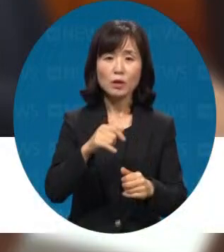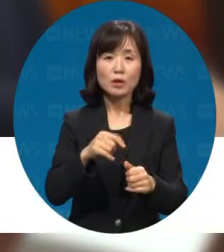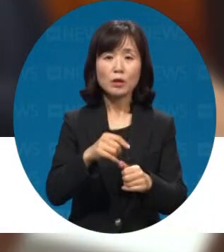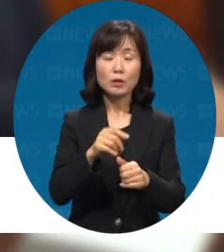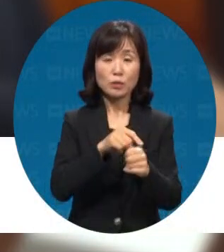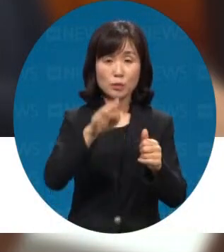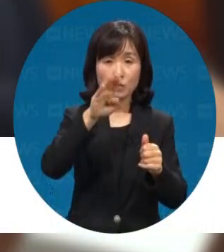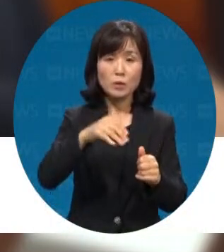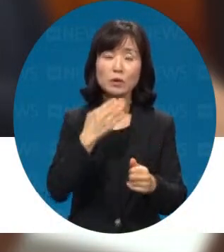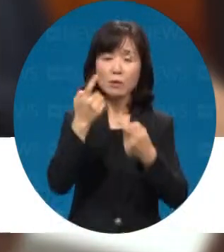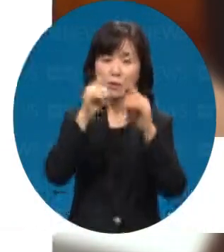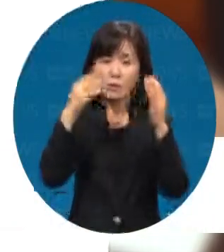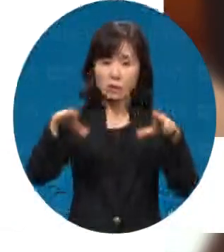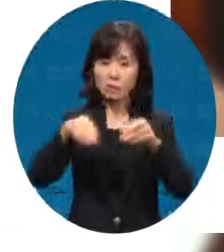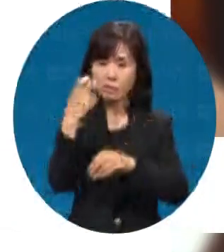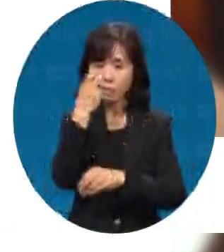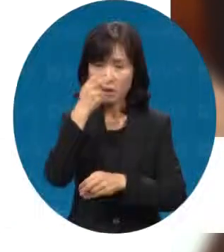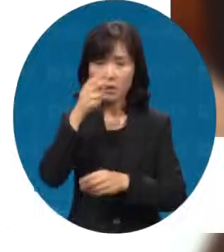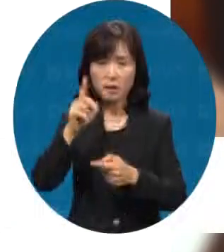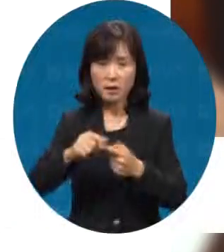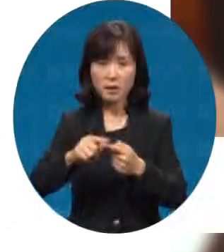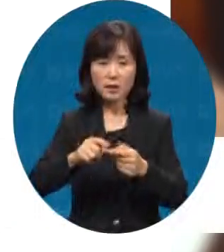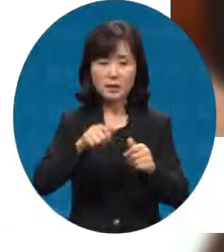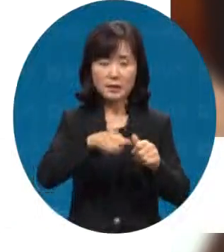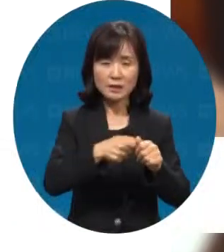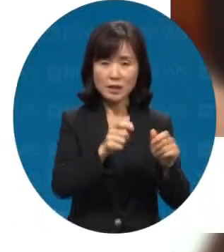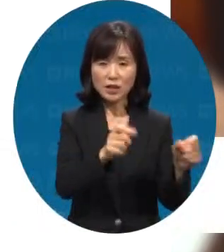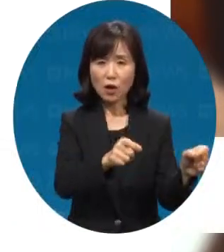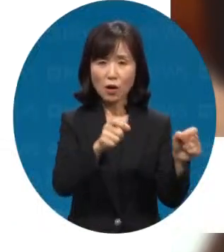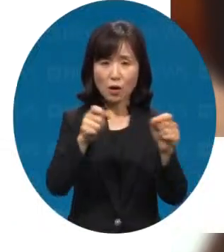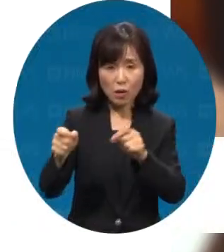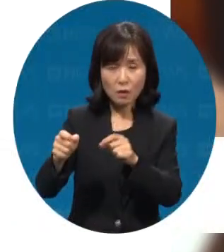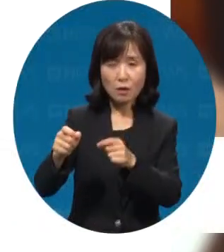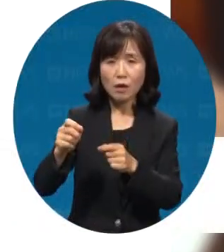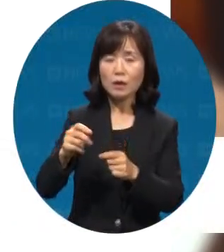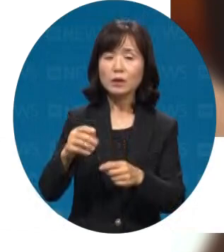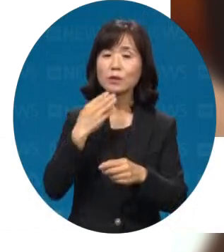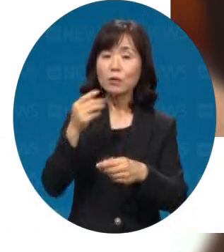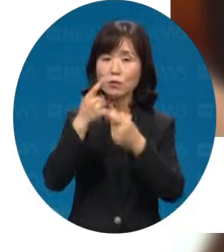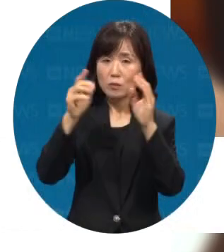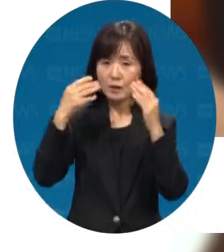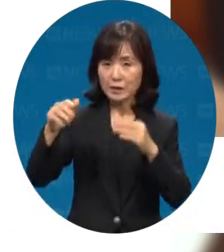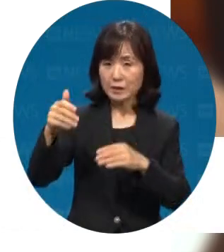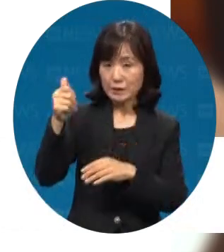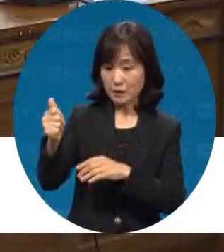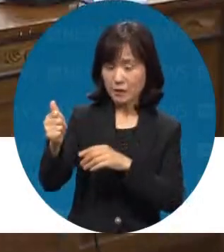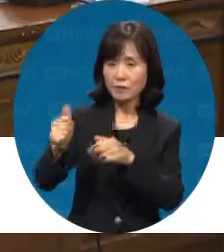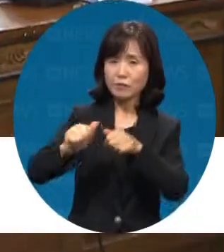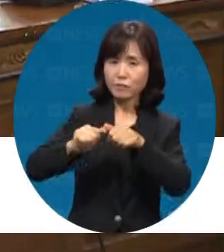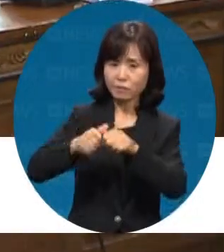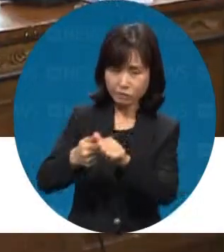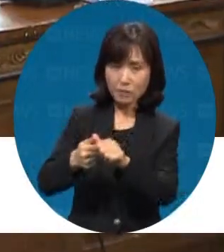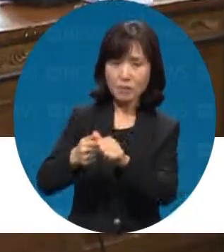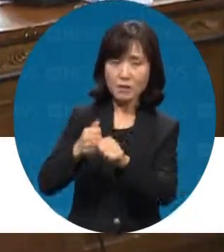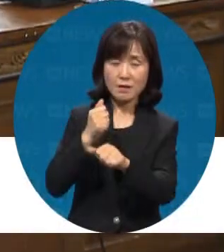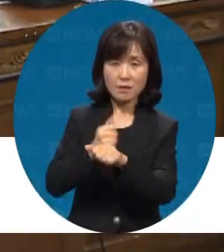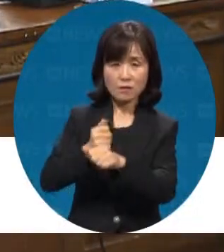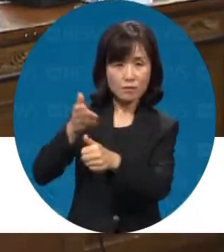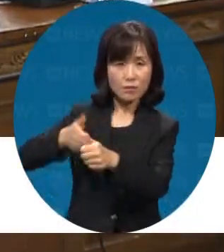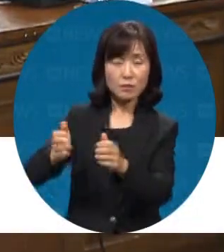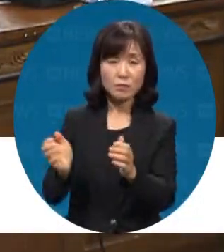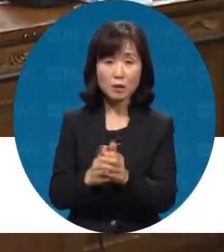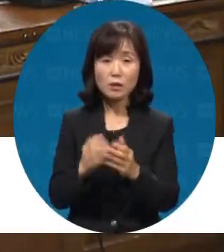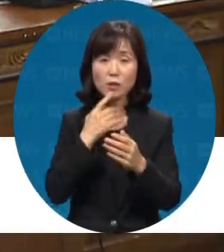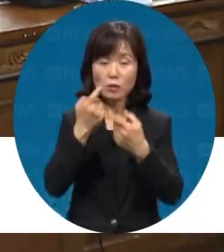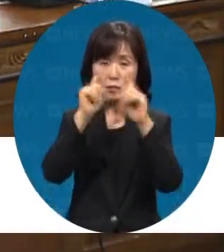종합 감사를 통해 징계처분을 미룬 오세정 총장을 징계하라 고 서울대 요청했습니다 서울대 총장이 징계